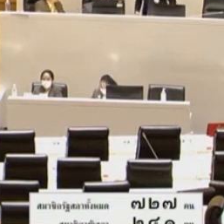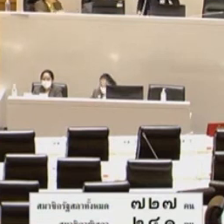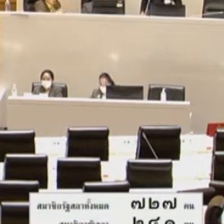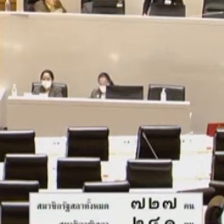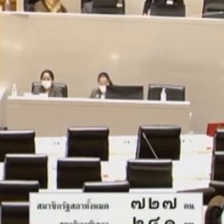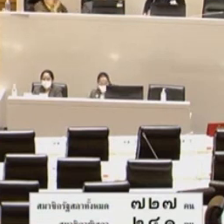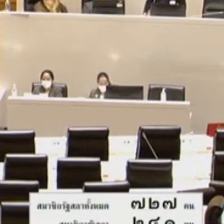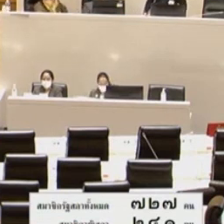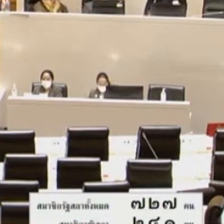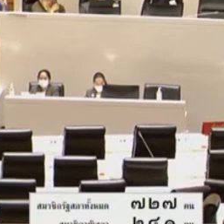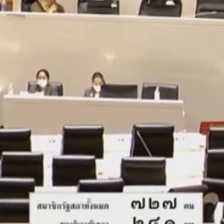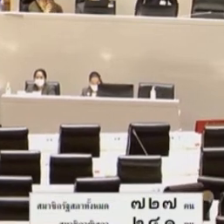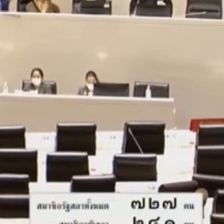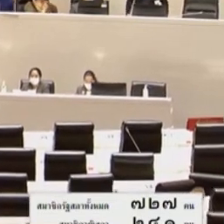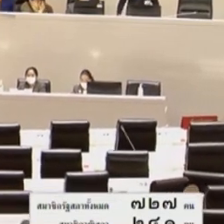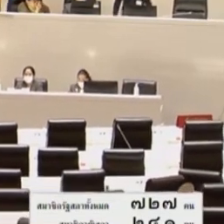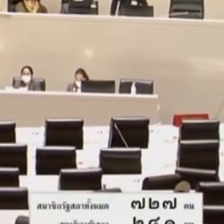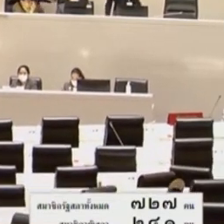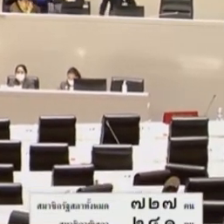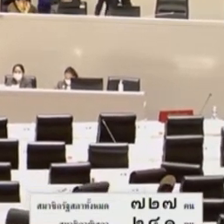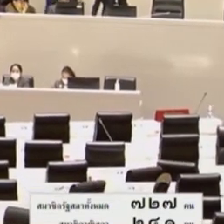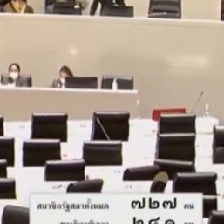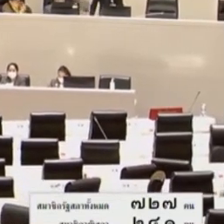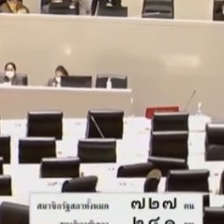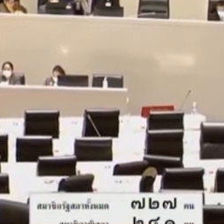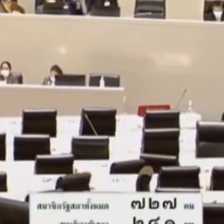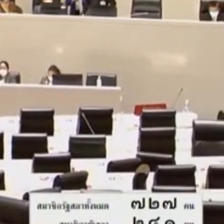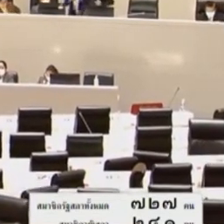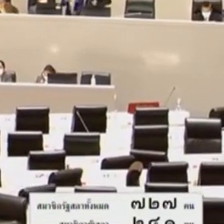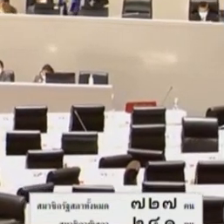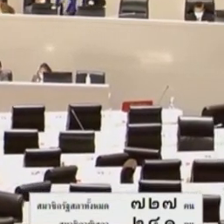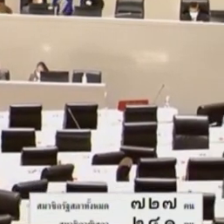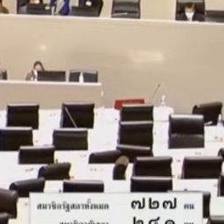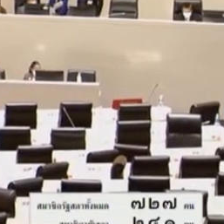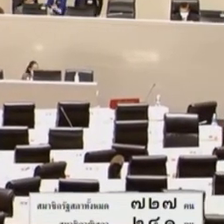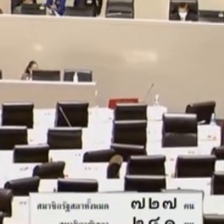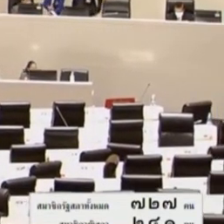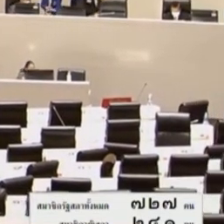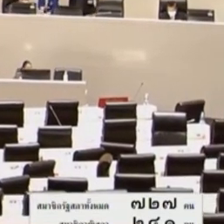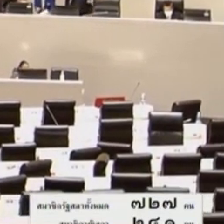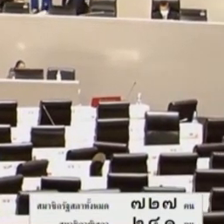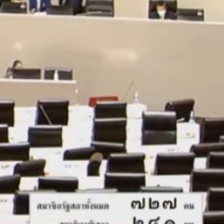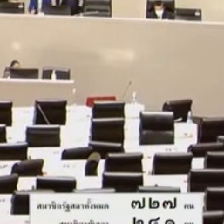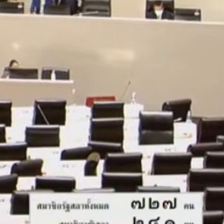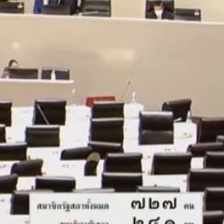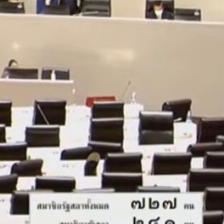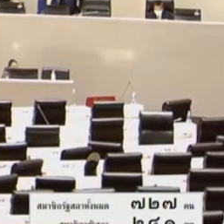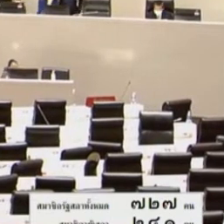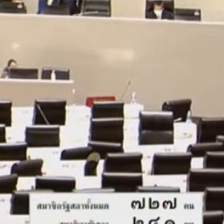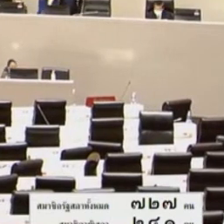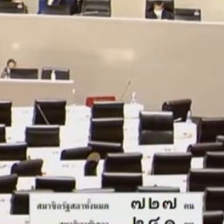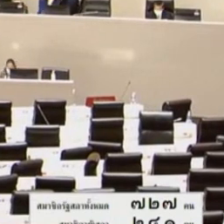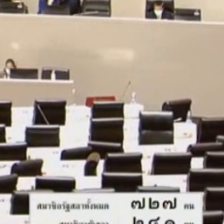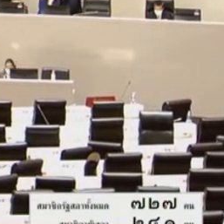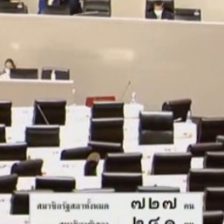ในช่วงที่มีการขานชื่อเพื่อที่จะได้มีการลง มติใน